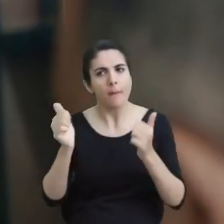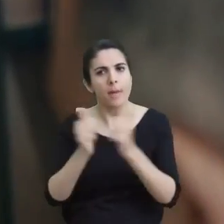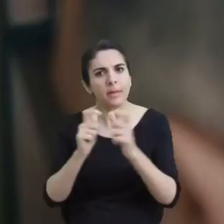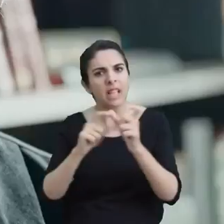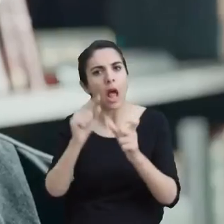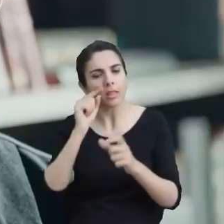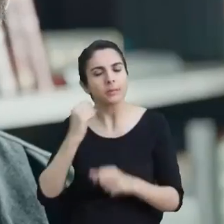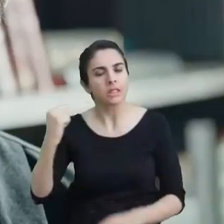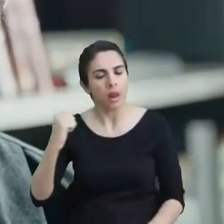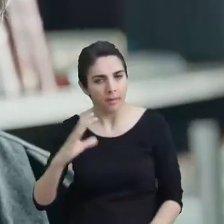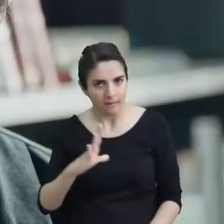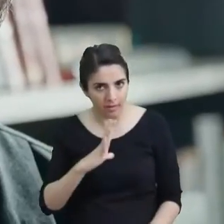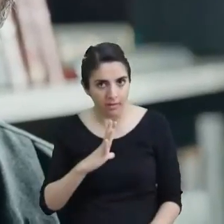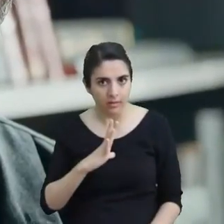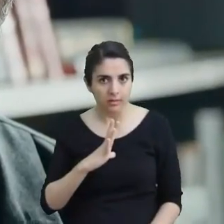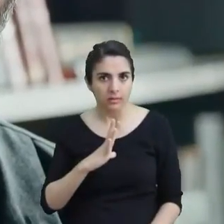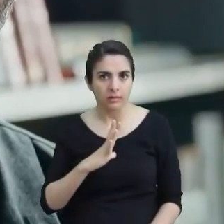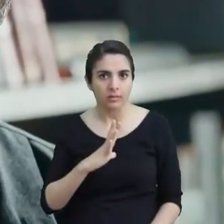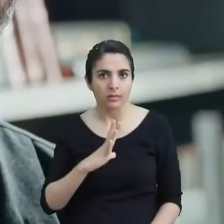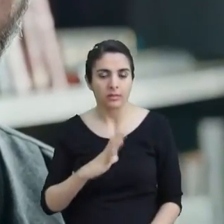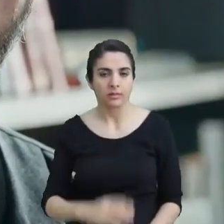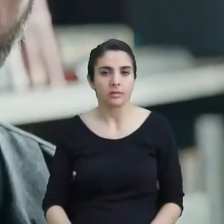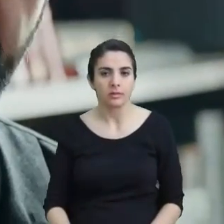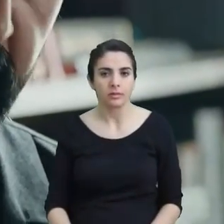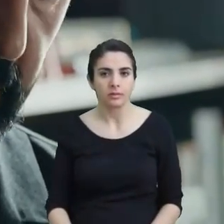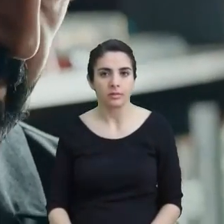Selim efendi de sağlam adamdır.